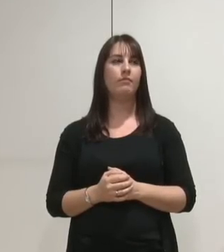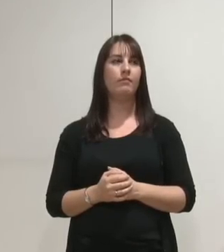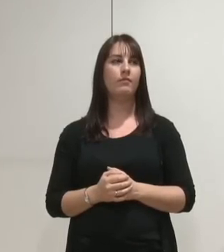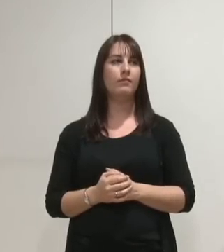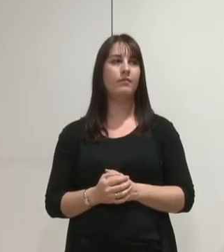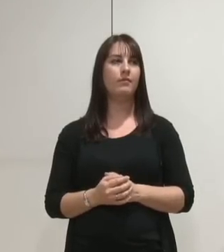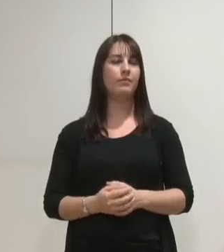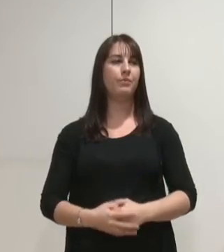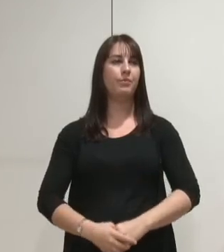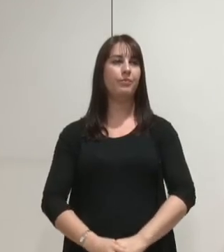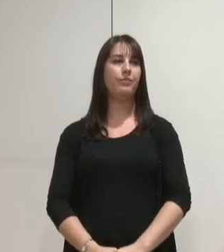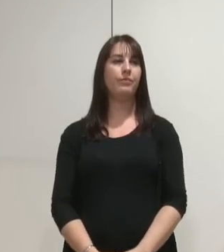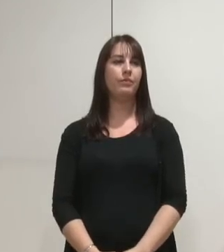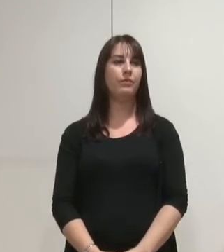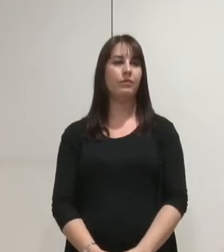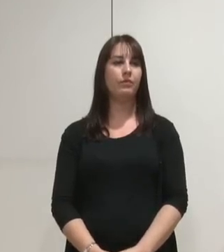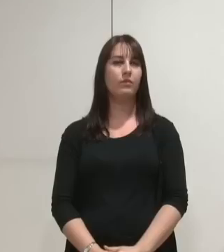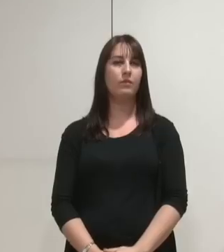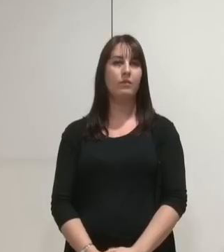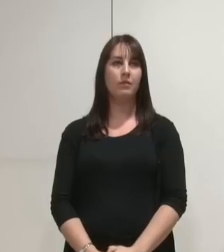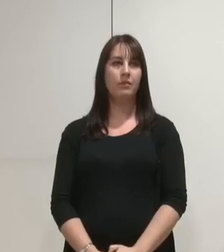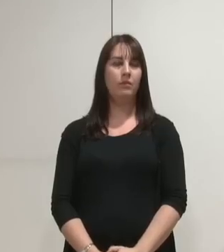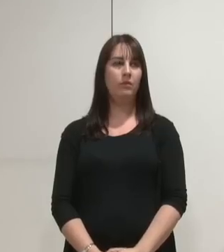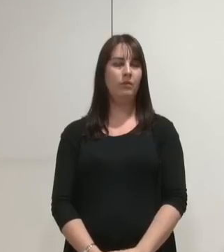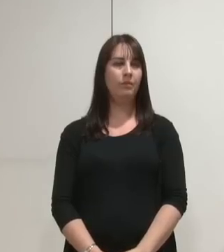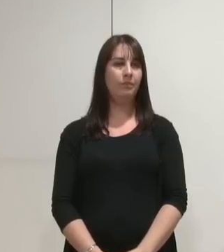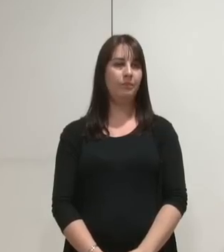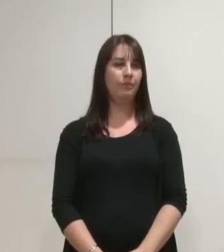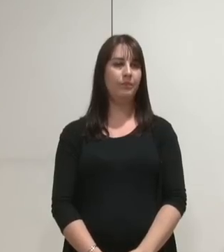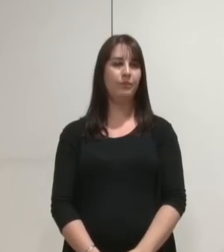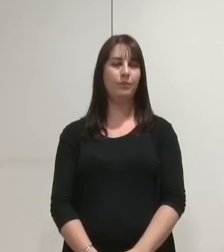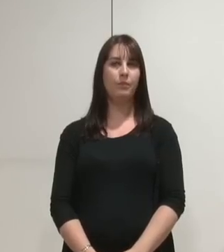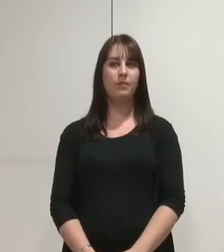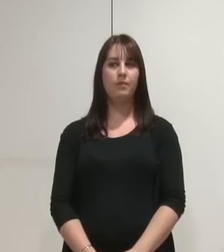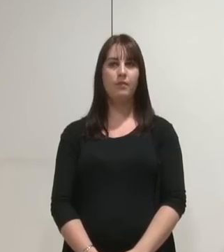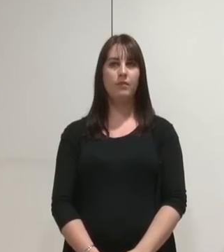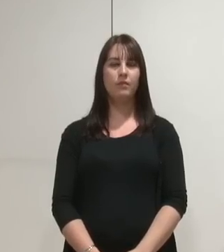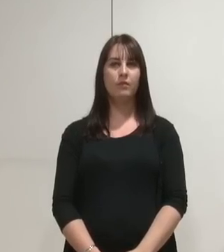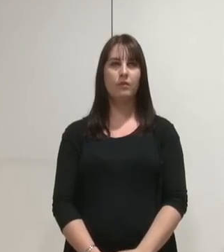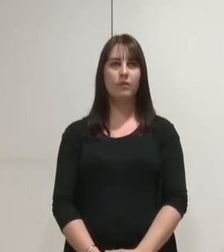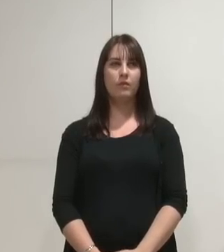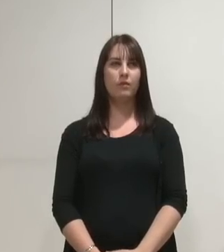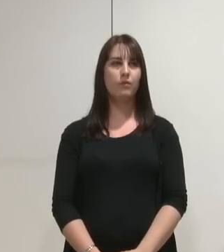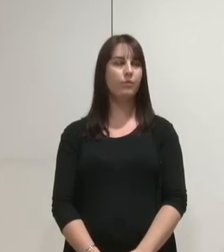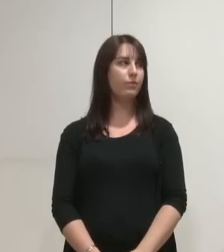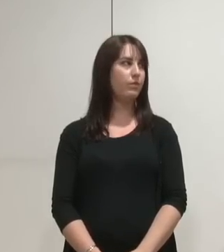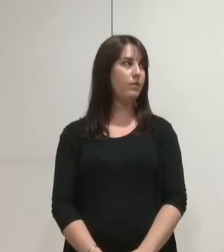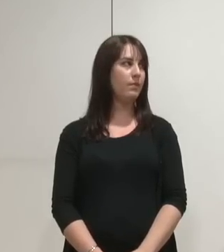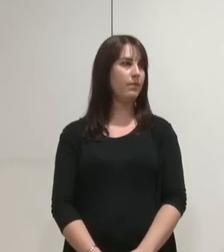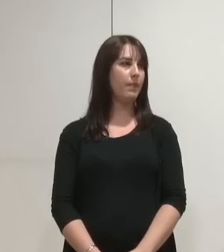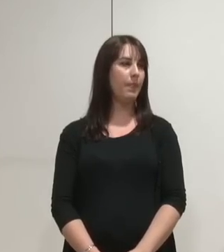unast Martine Julian claire kirarian raphaë Marguet pierre